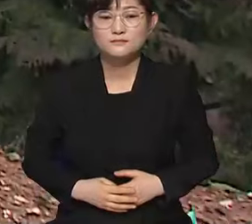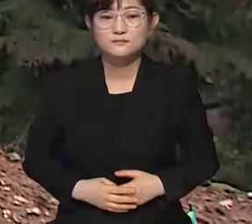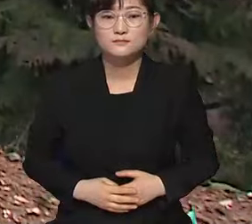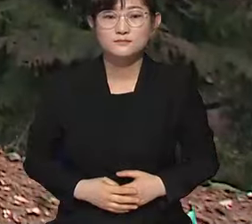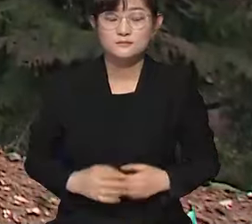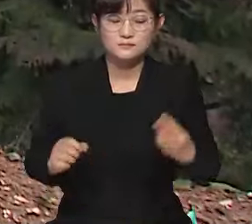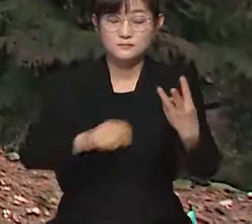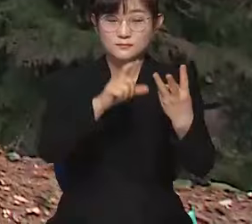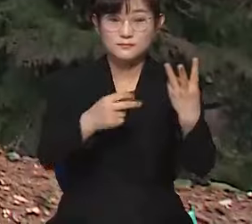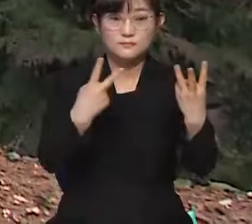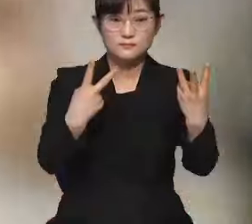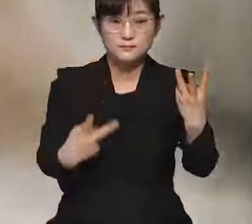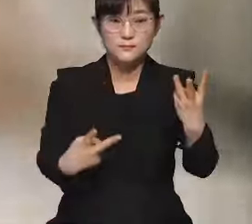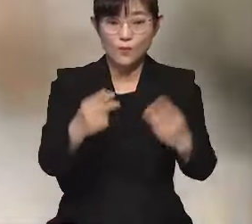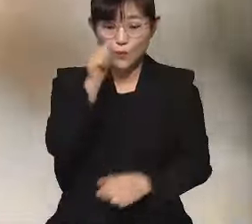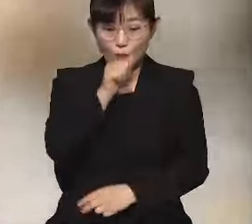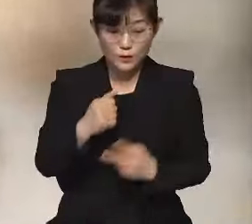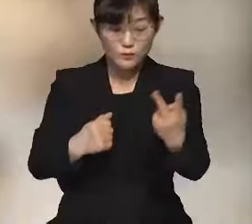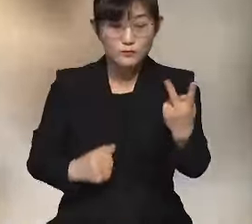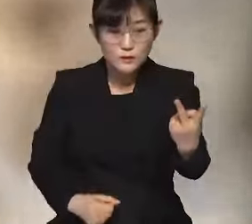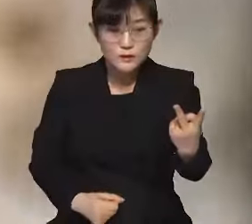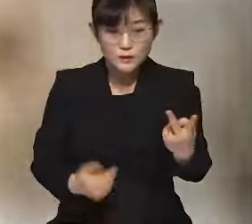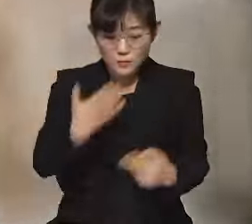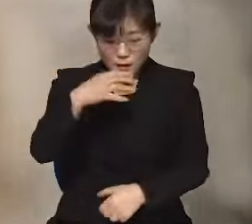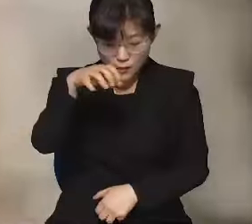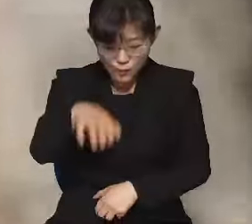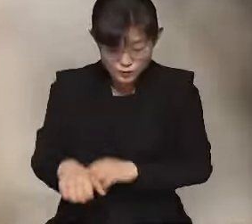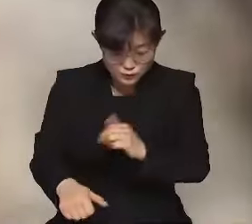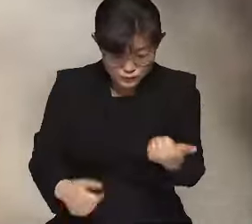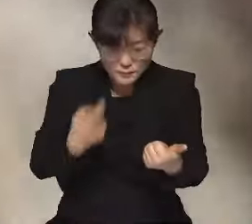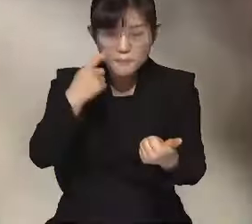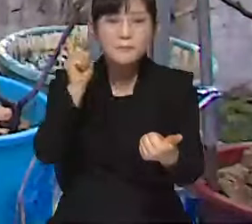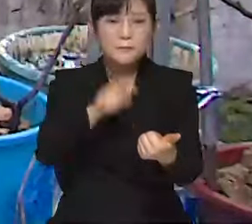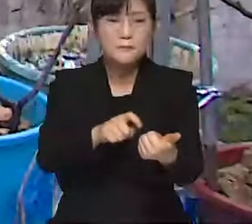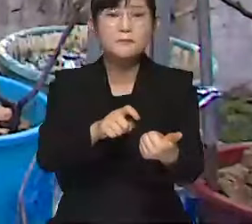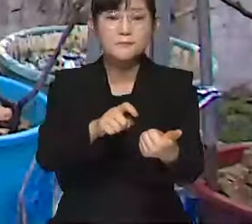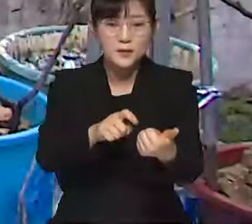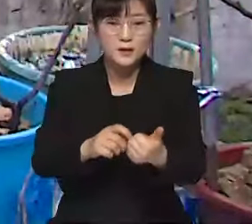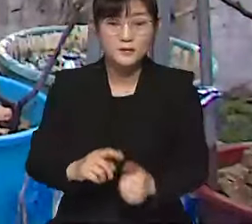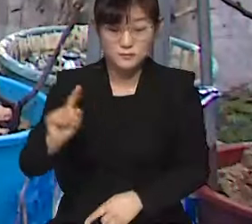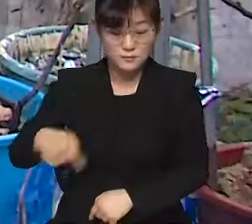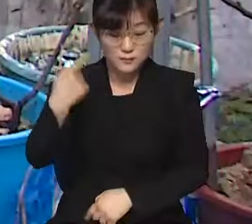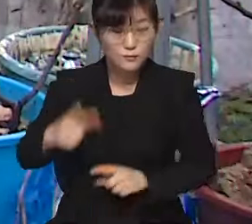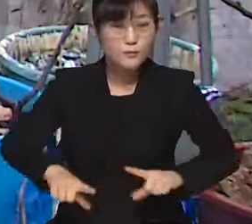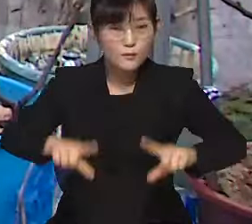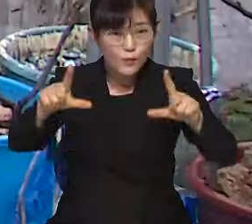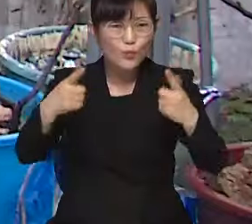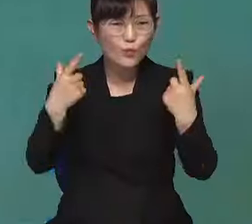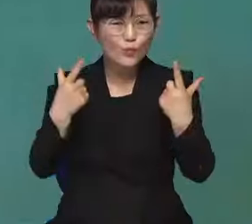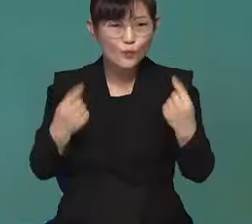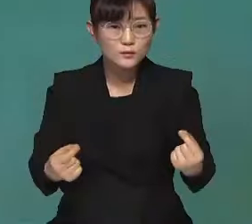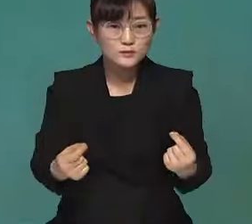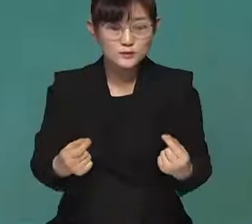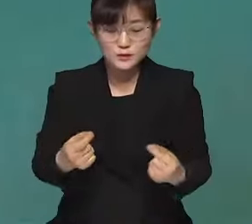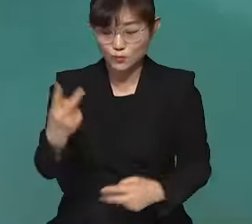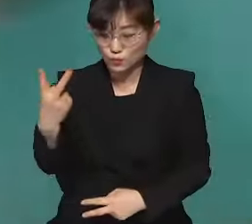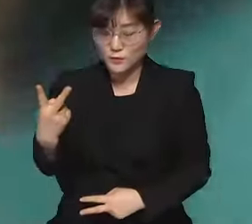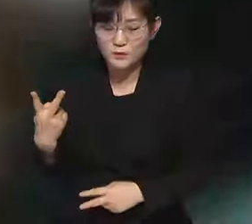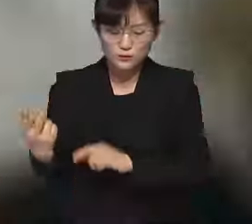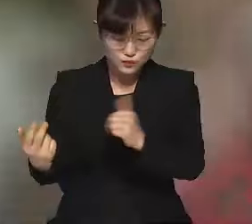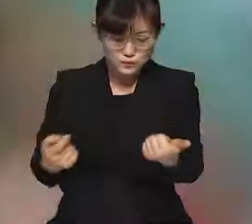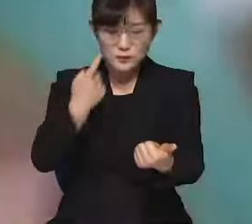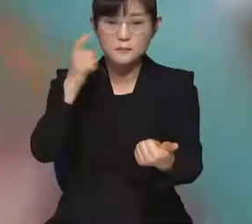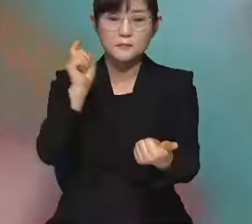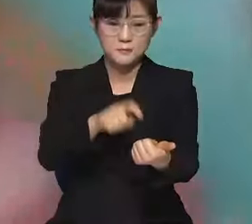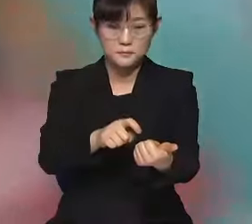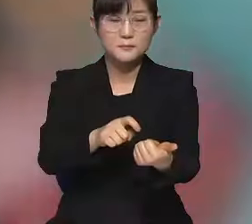지난 2일 길고양이 두 마리가 급식소 인근에서 죽은 채 발견됐습니다. 다음 날에도 같은 장소에서 길고양이 두 마리가 죽은